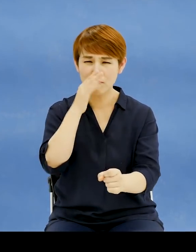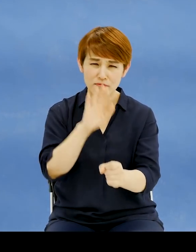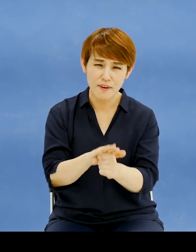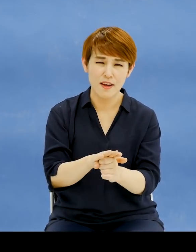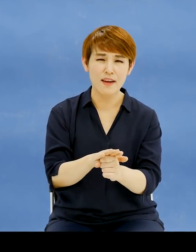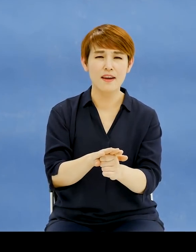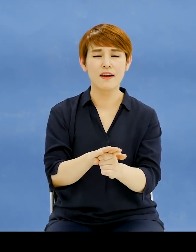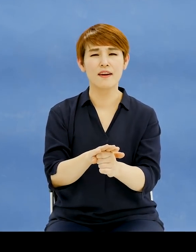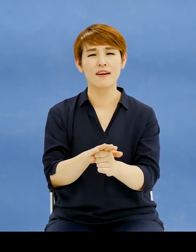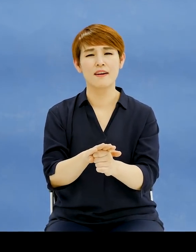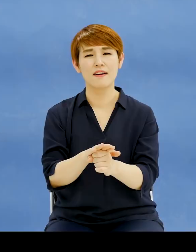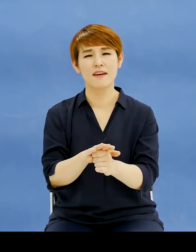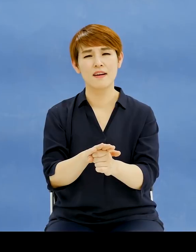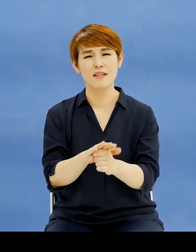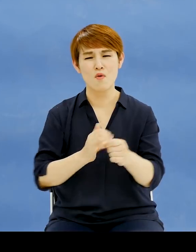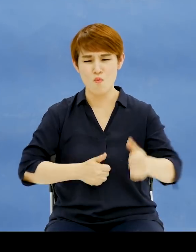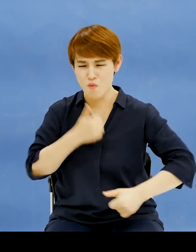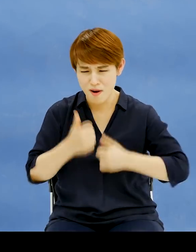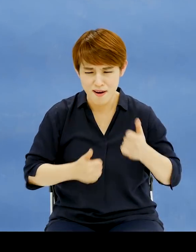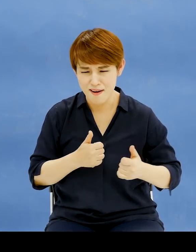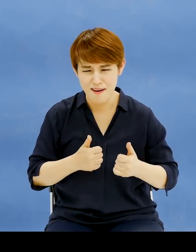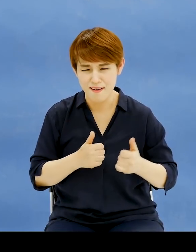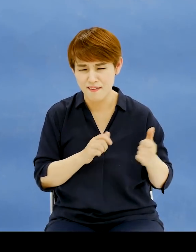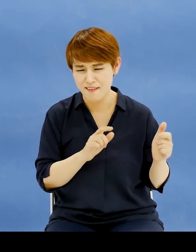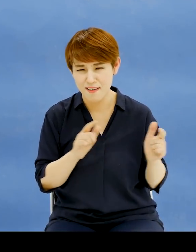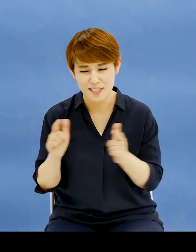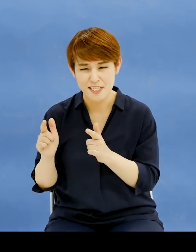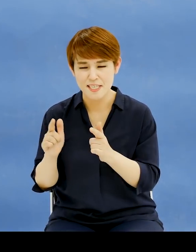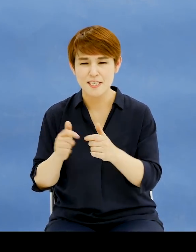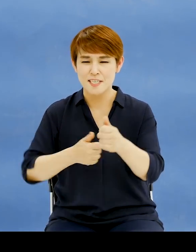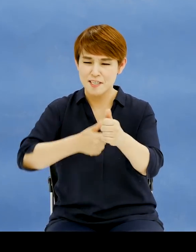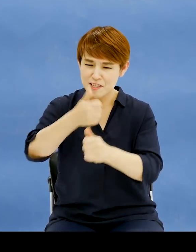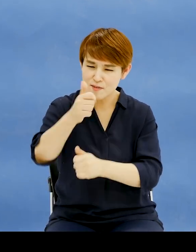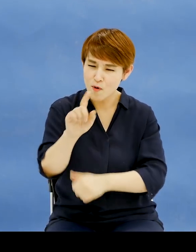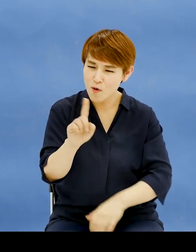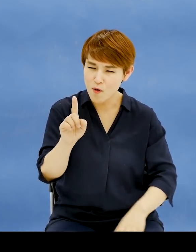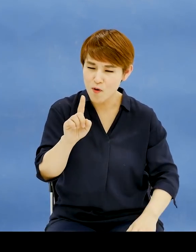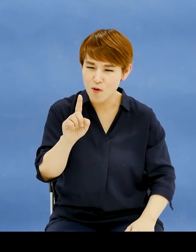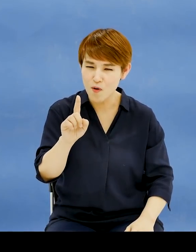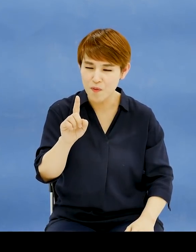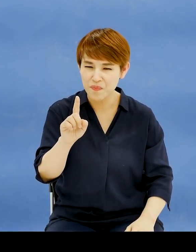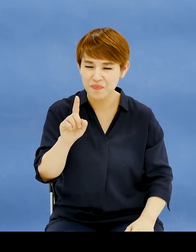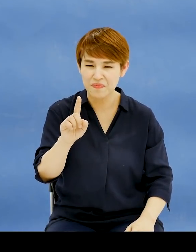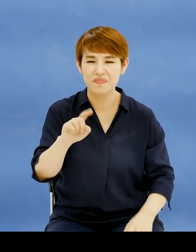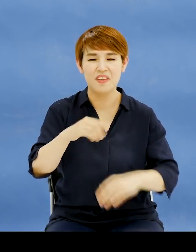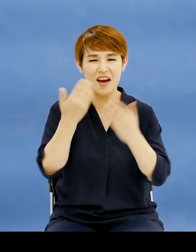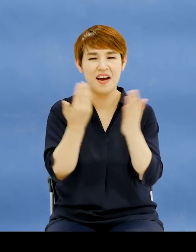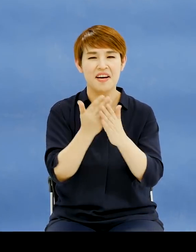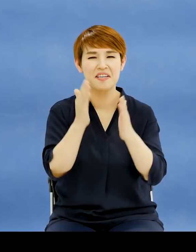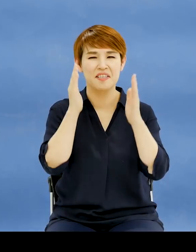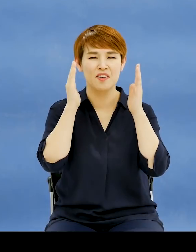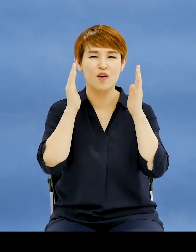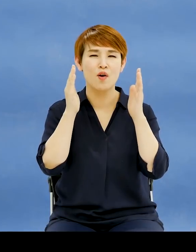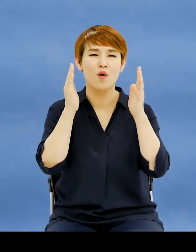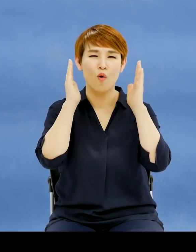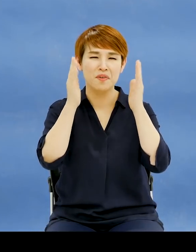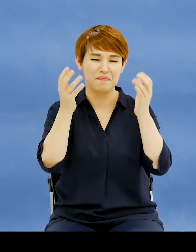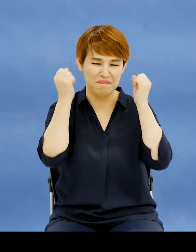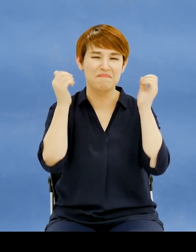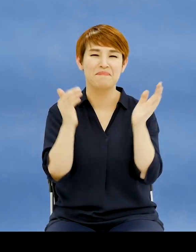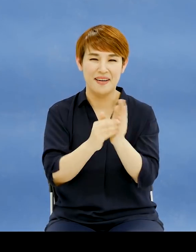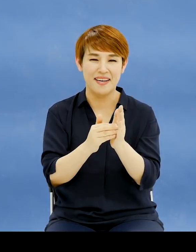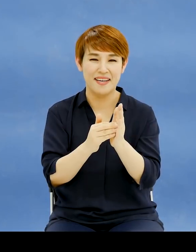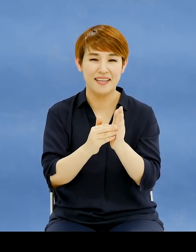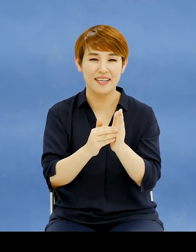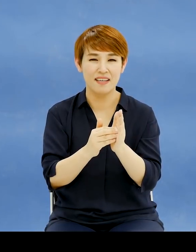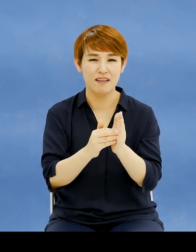겪으셨던 그 많은 순간들, 이렇게 억울함을 호소하고 분노에 찼던 그 순간들에 어떻게 극복했는지를 그 과목을 다